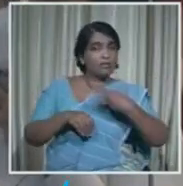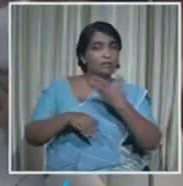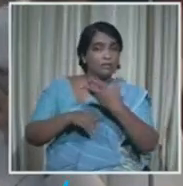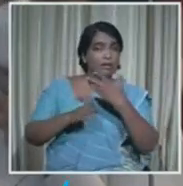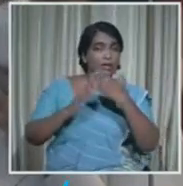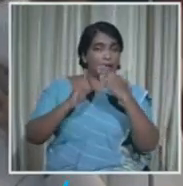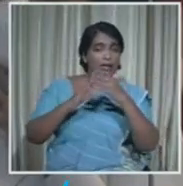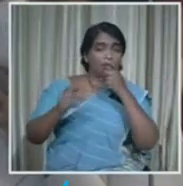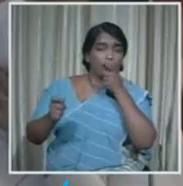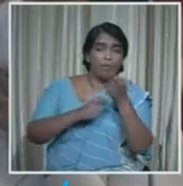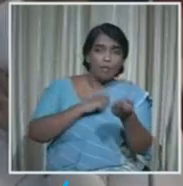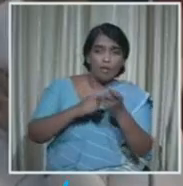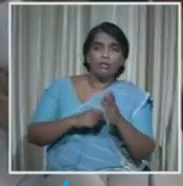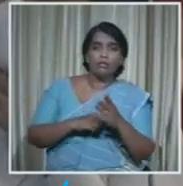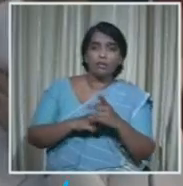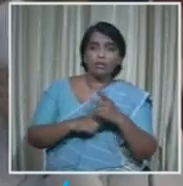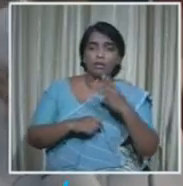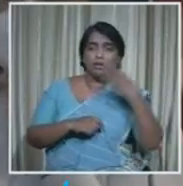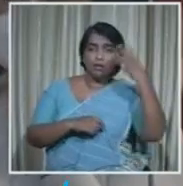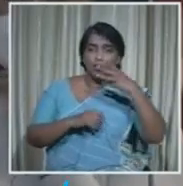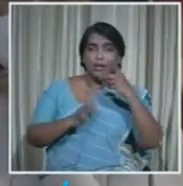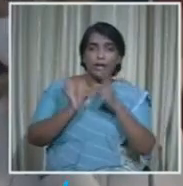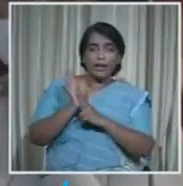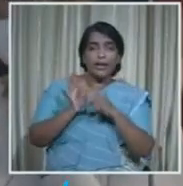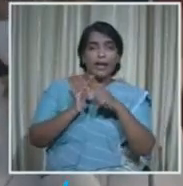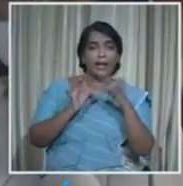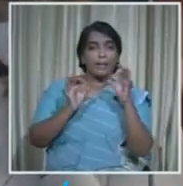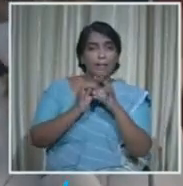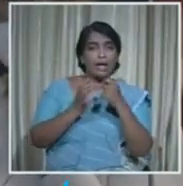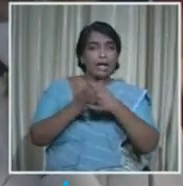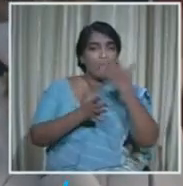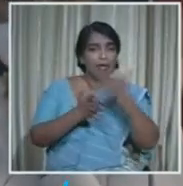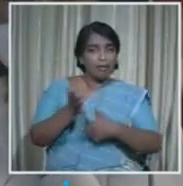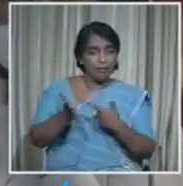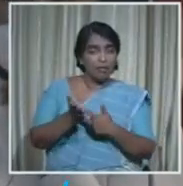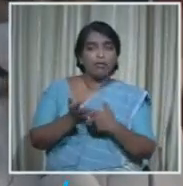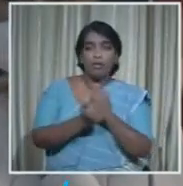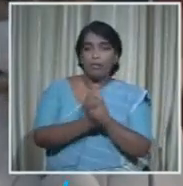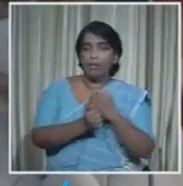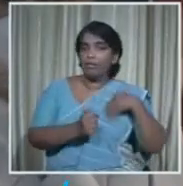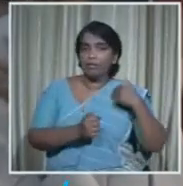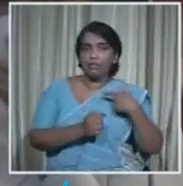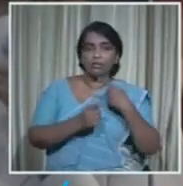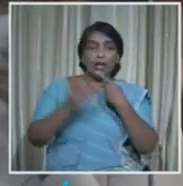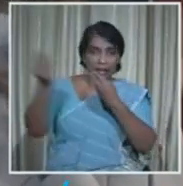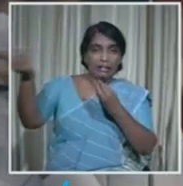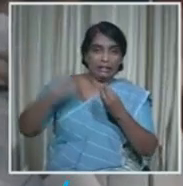ya kelak karno aye kelak tunggu ni dah enna ibi report tegati. Itu bagi enawa matame kewan.